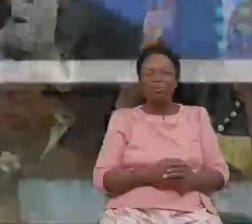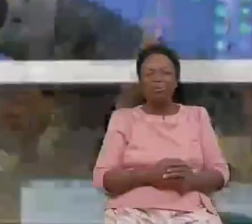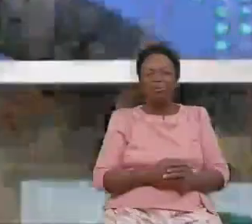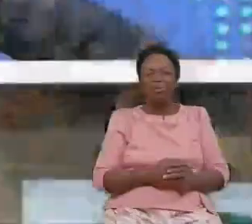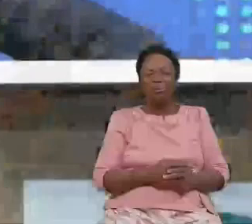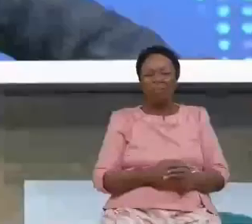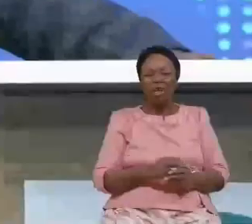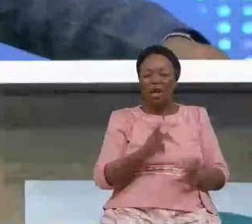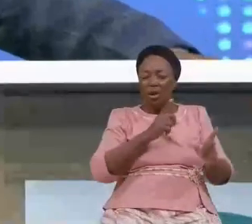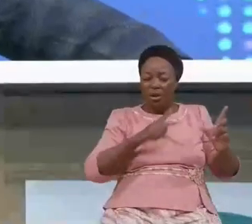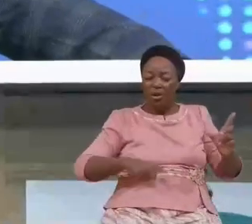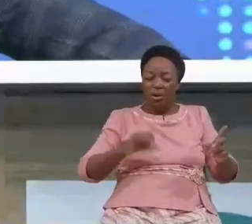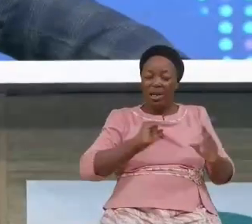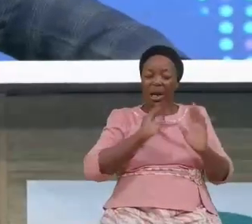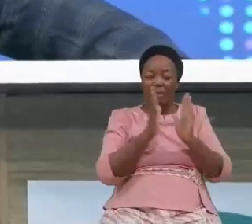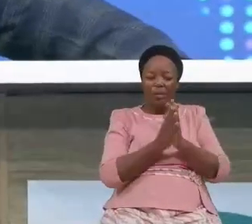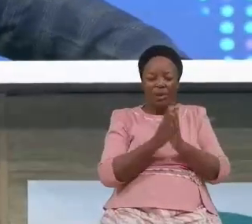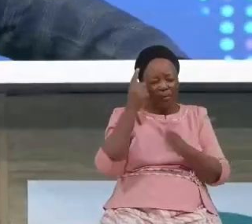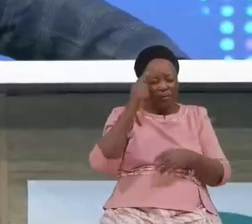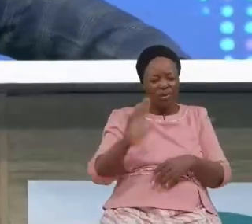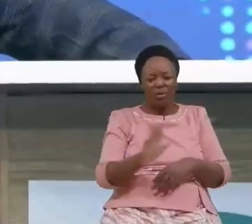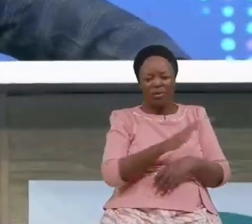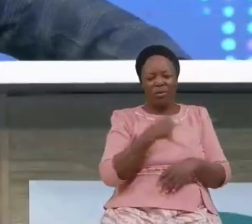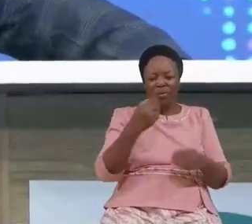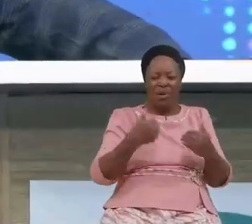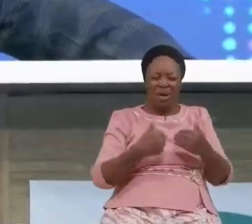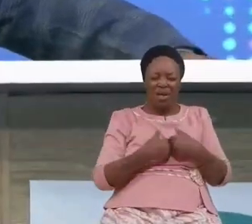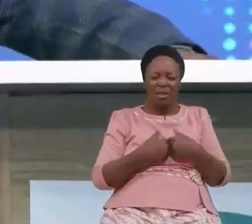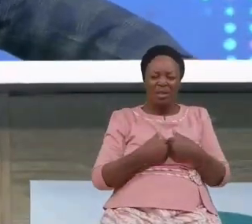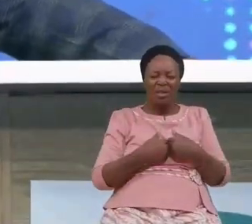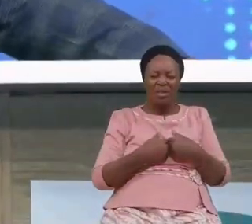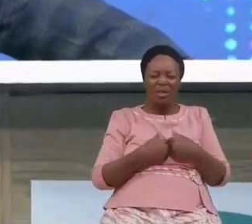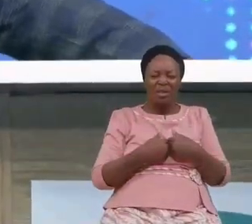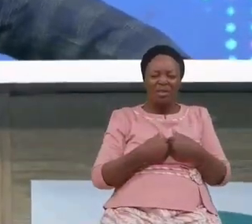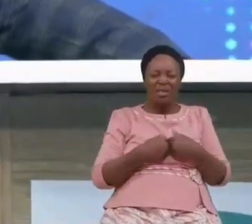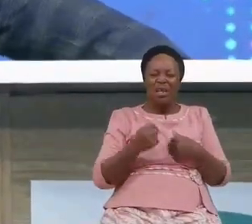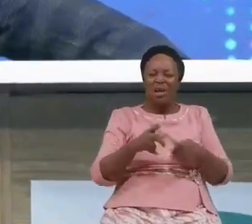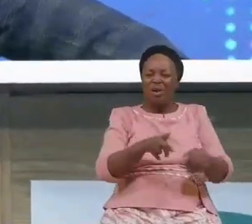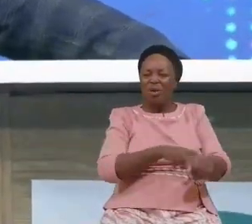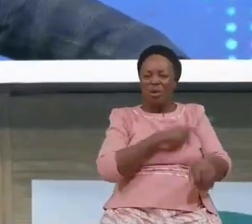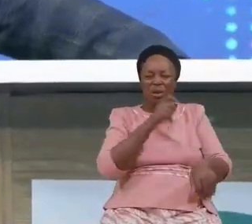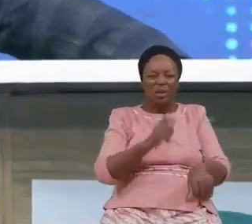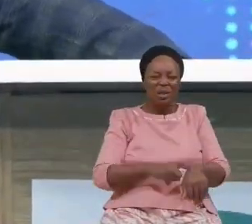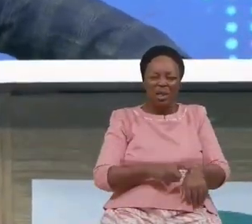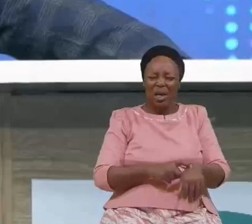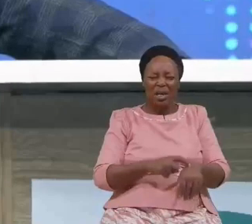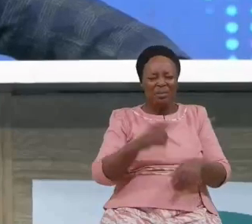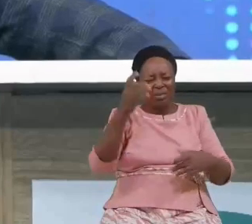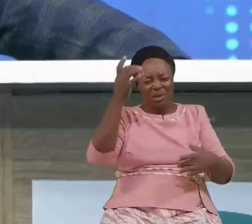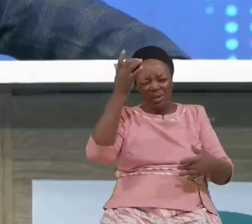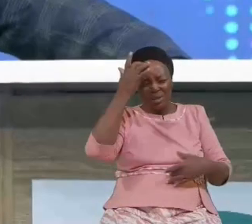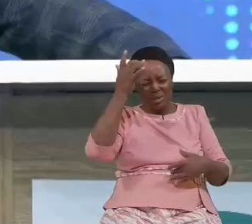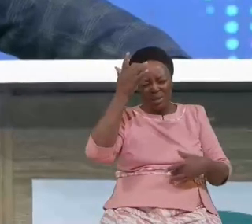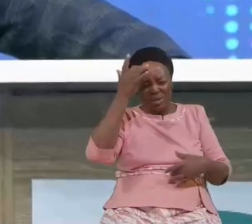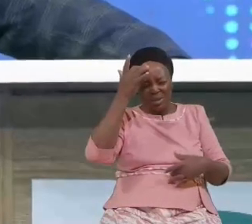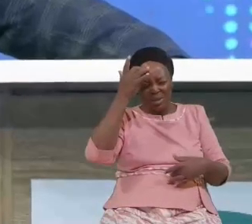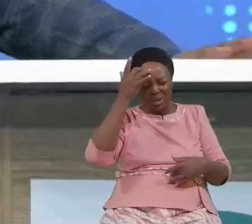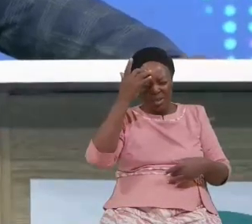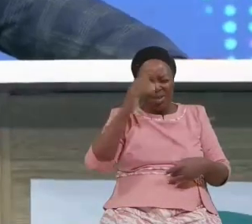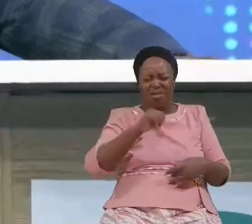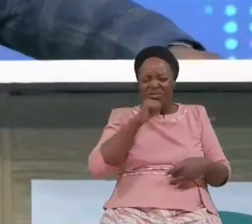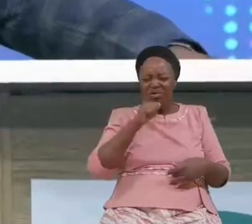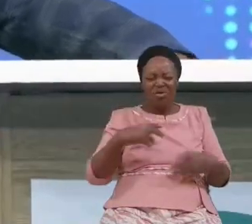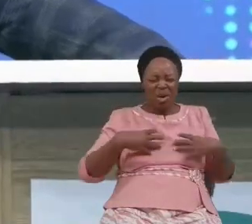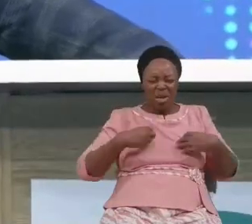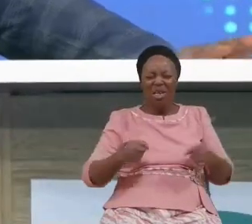je prie pour ceux qui ont des maladies incurables quand c'est soit